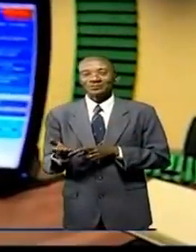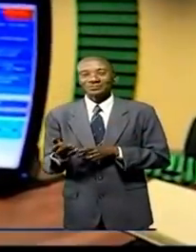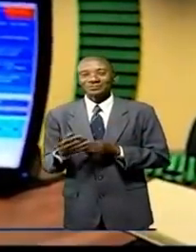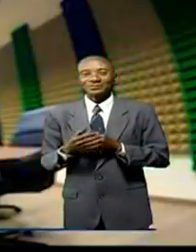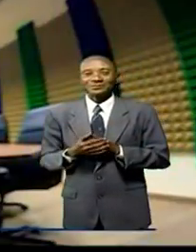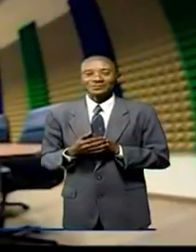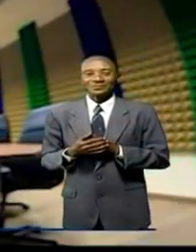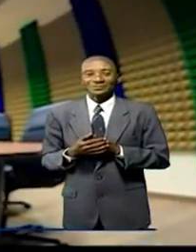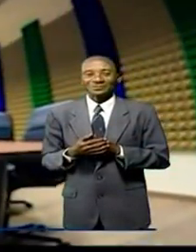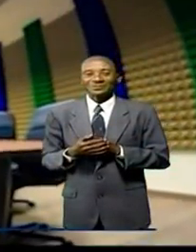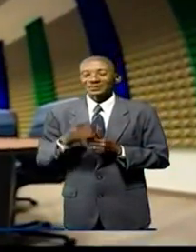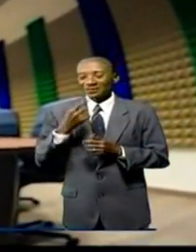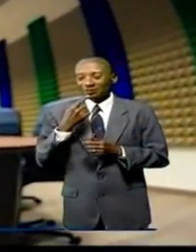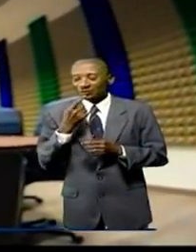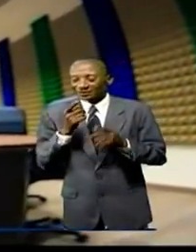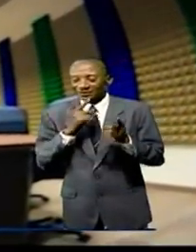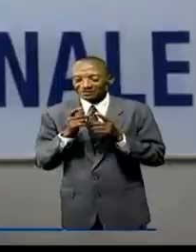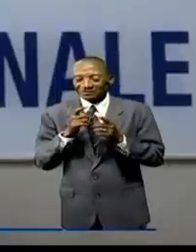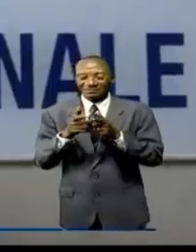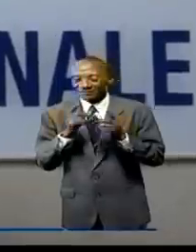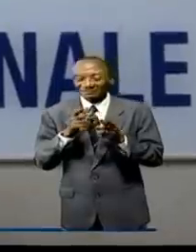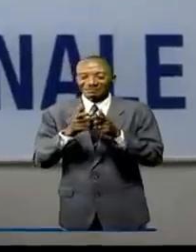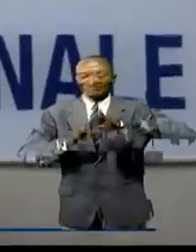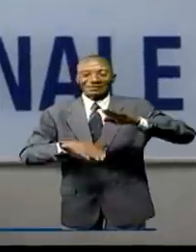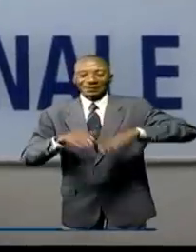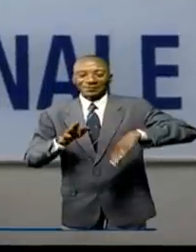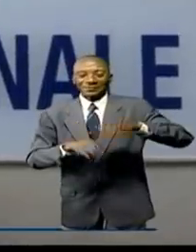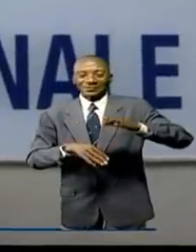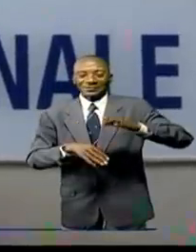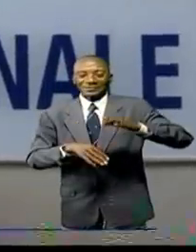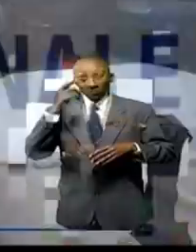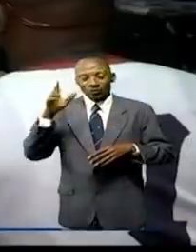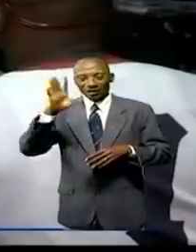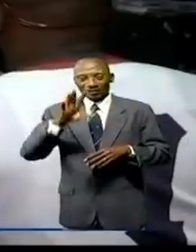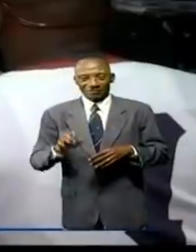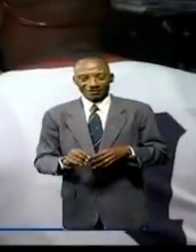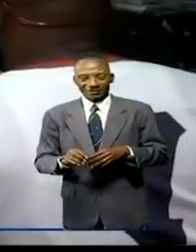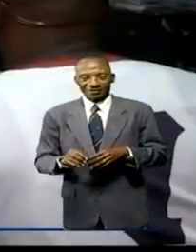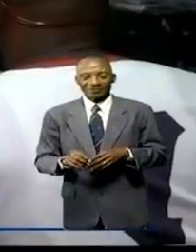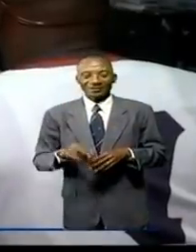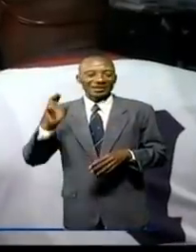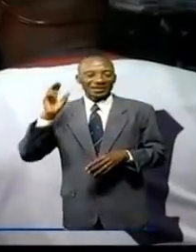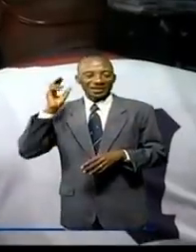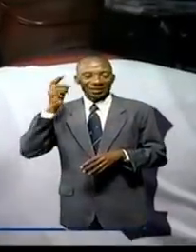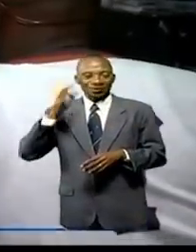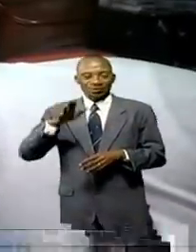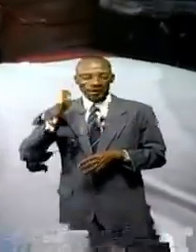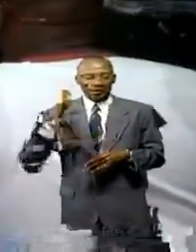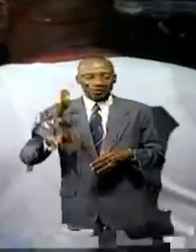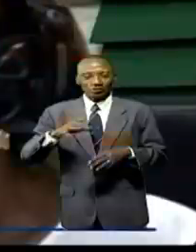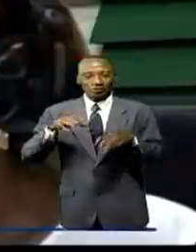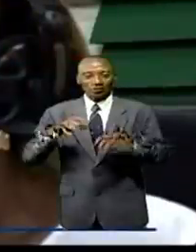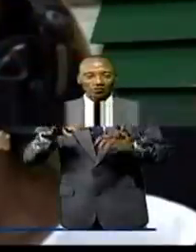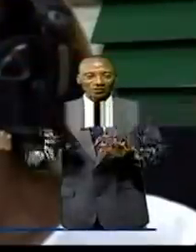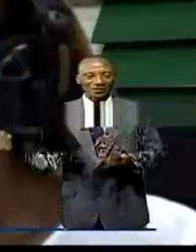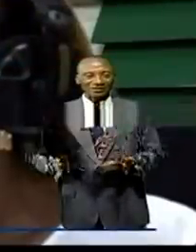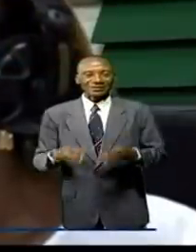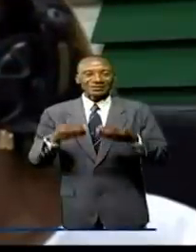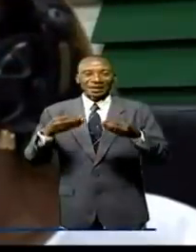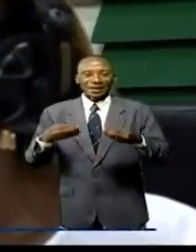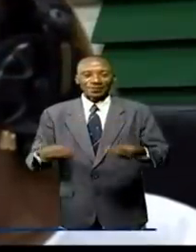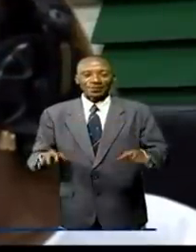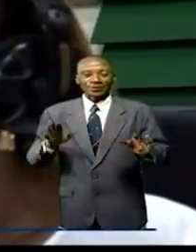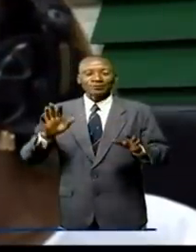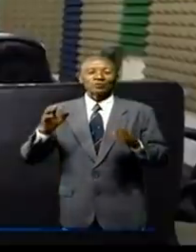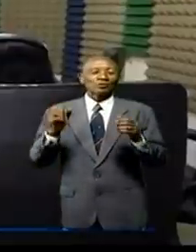Grand tam-tam d'Afrique jadis, Radio Nationale Congolaise a perdu son leadership datant face à la